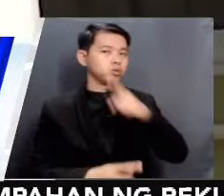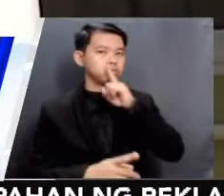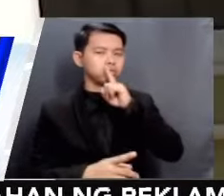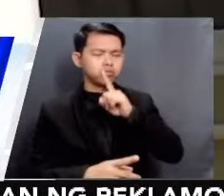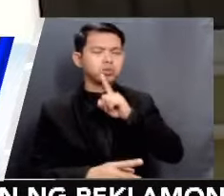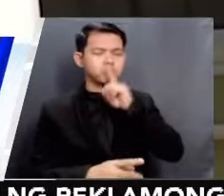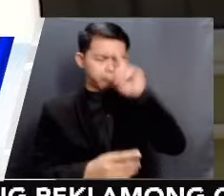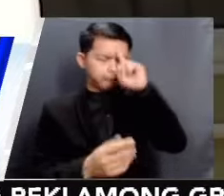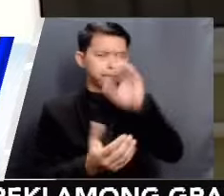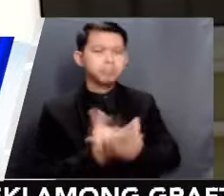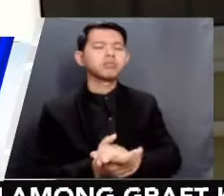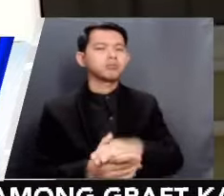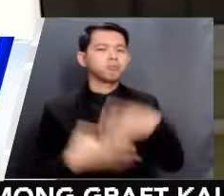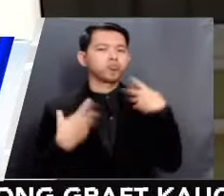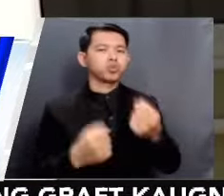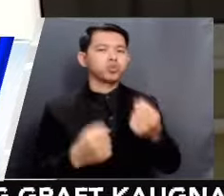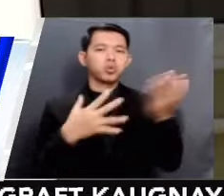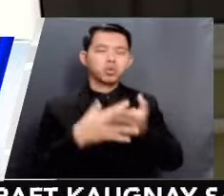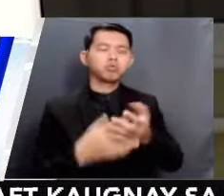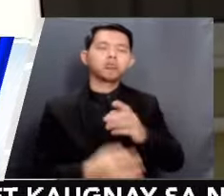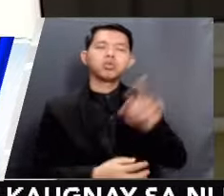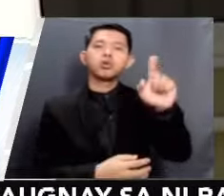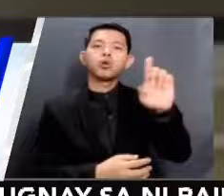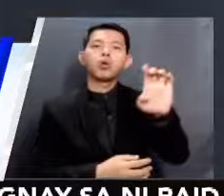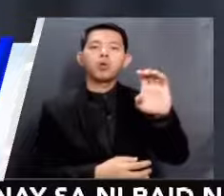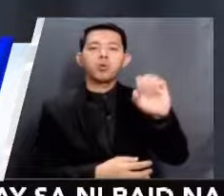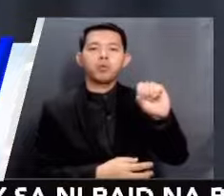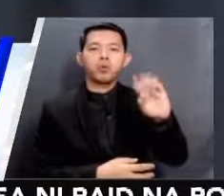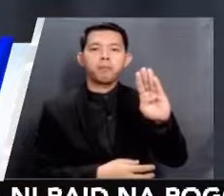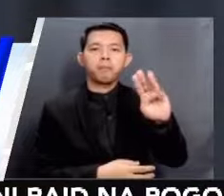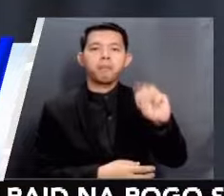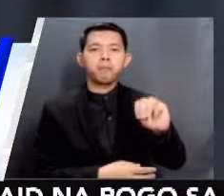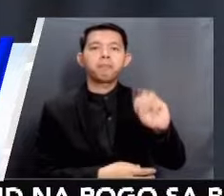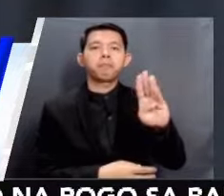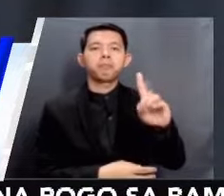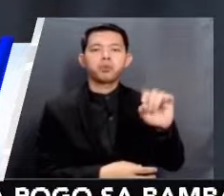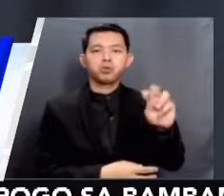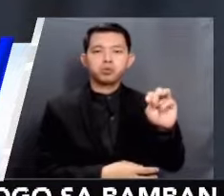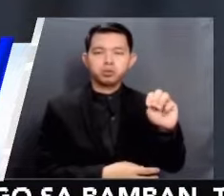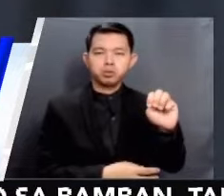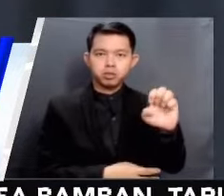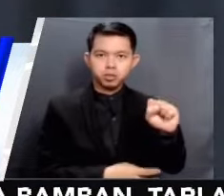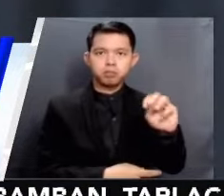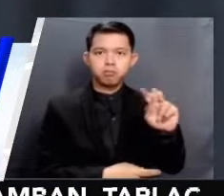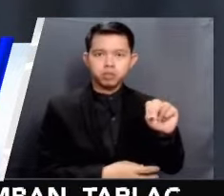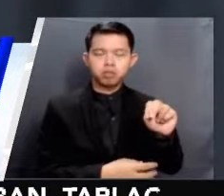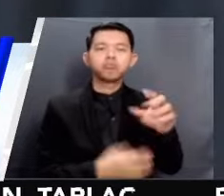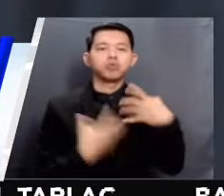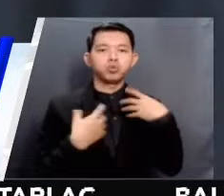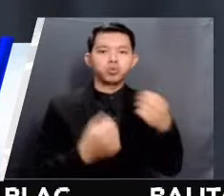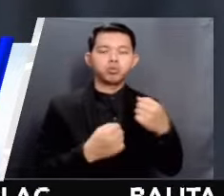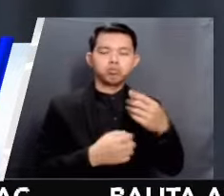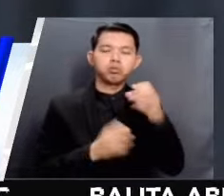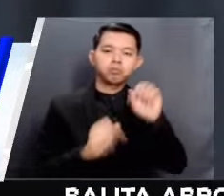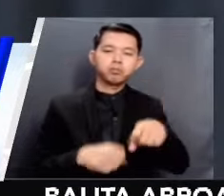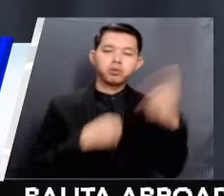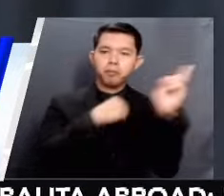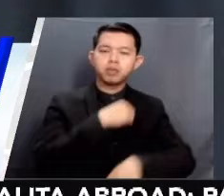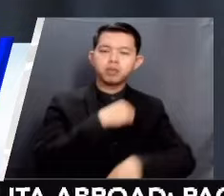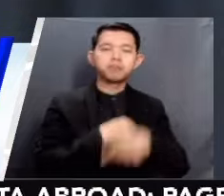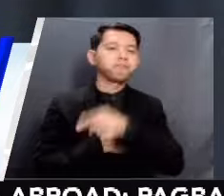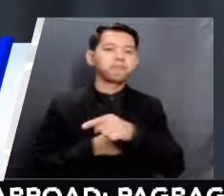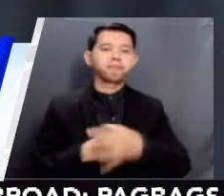ombudsman para patawan ng alkalde ng preventive suspension. Tingin naman ni Senate Committee on Ways and Means Chairman Sherwin Gachalian,